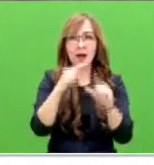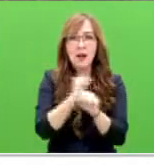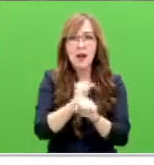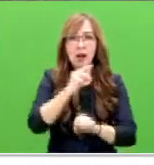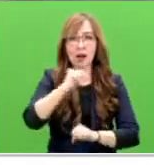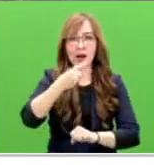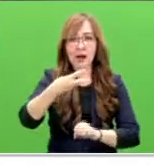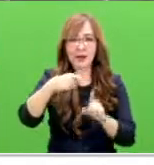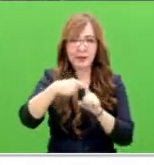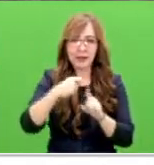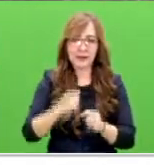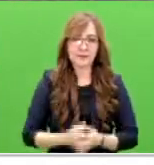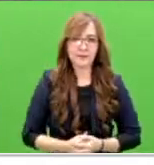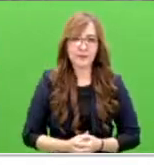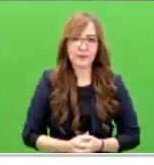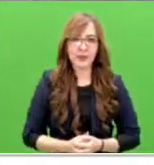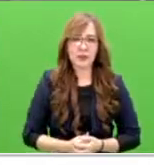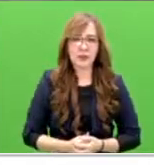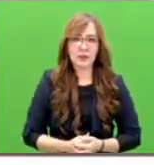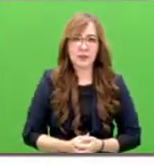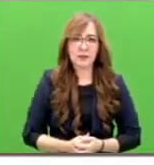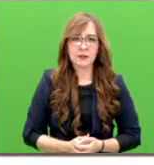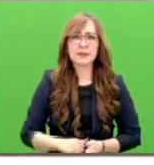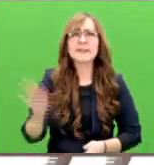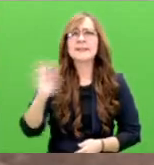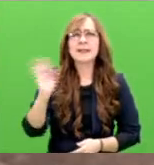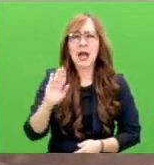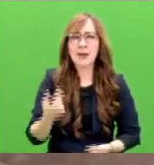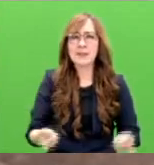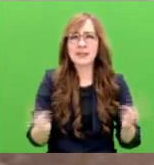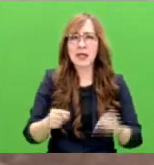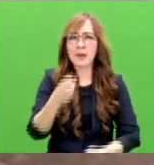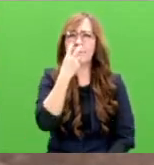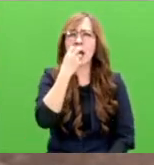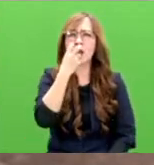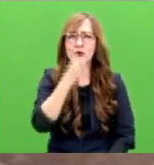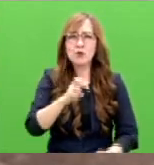Taris. Ya, jangan sampai Bandung Lautan Api menjadi Bandung Lautan Sampah.